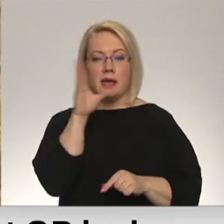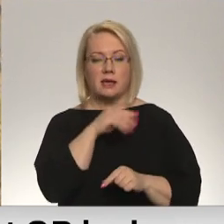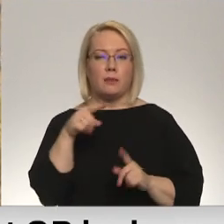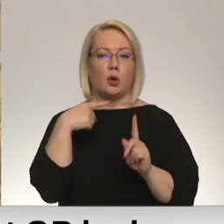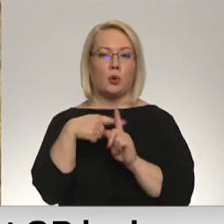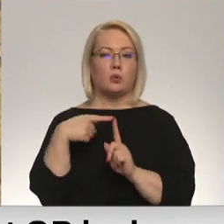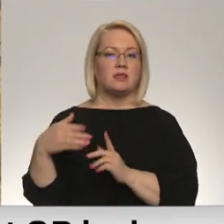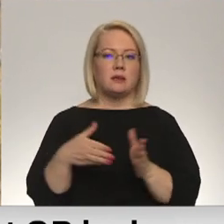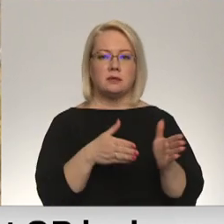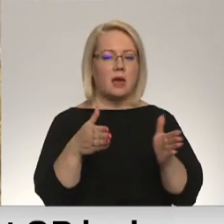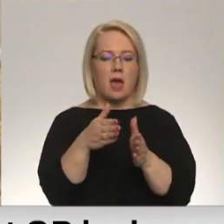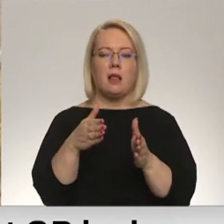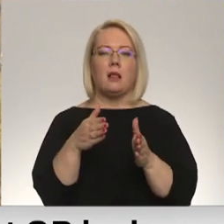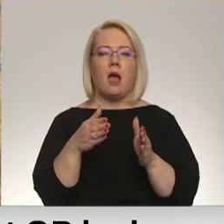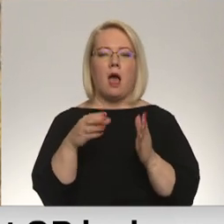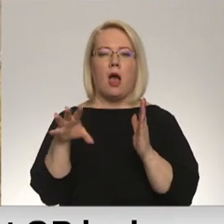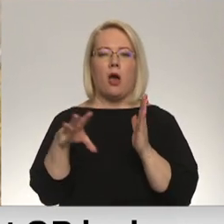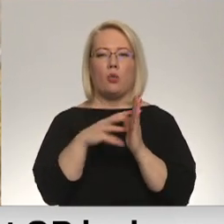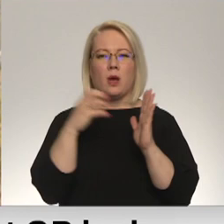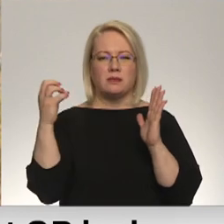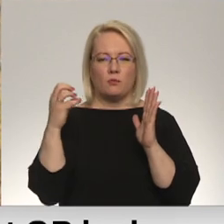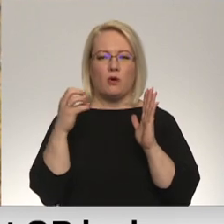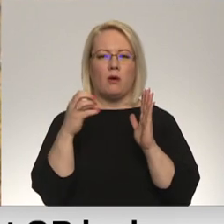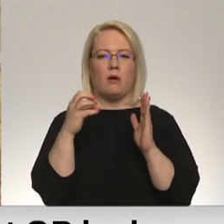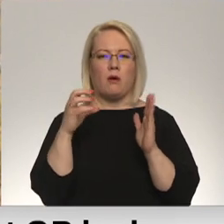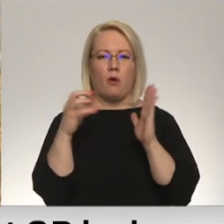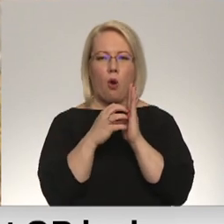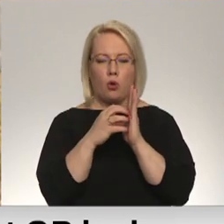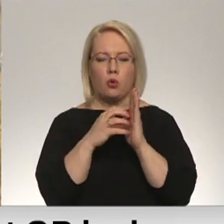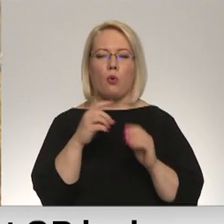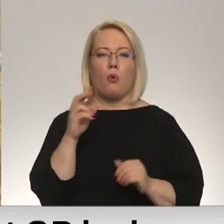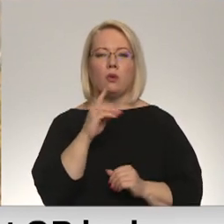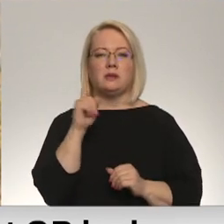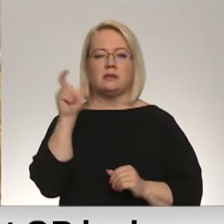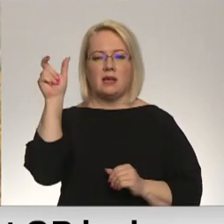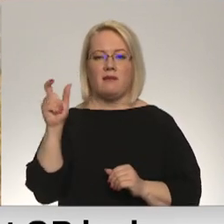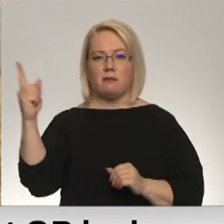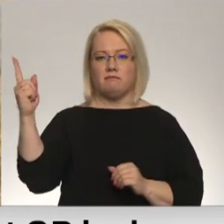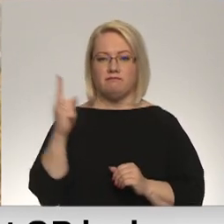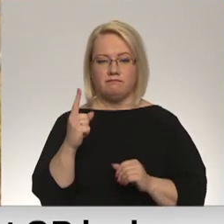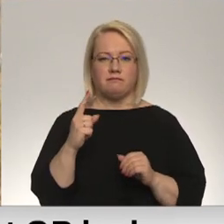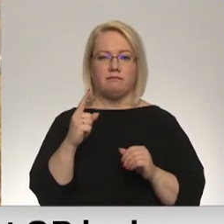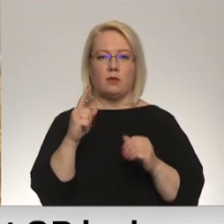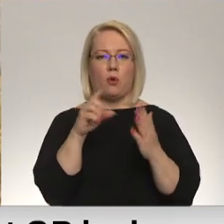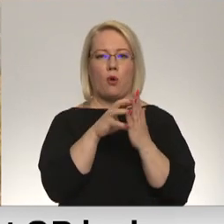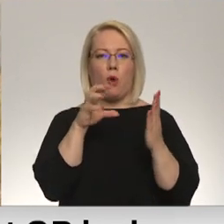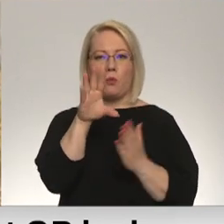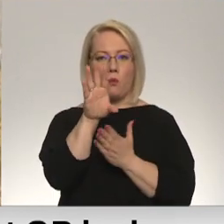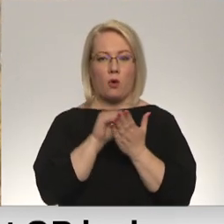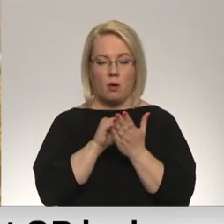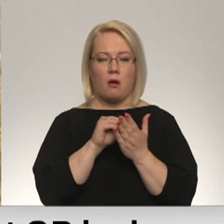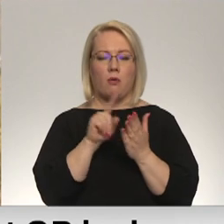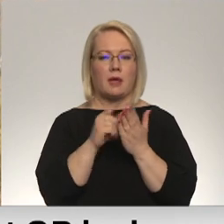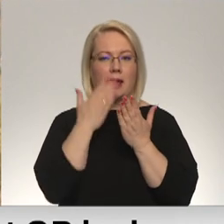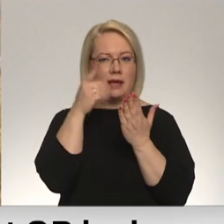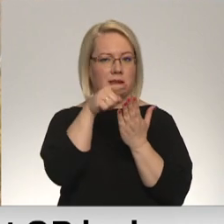ceļā noskanēt QR kodu un tādā veidā cilvēks, jebkurā brīdī varēja pienākt, noskanēt šo kodu un izlasīt šo apceri. Tā kā